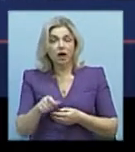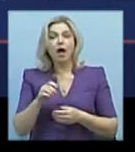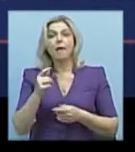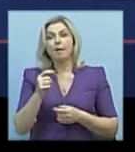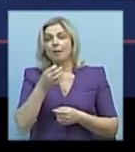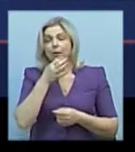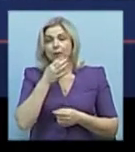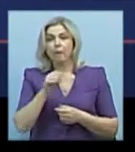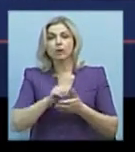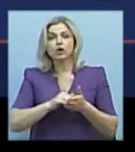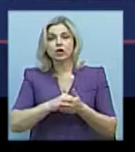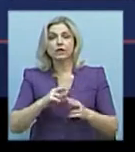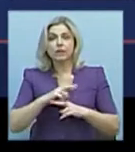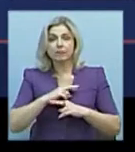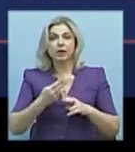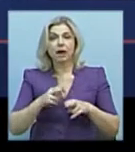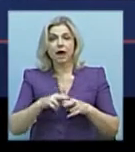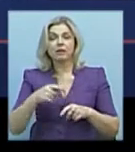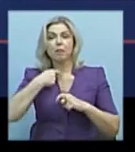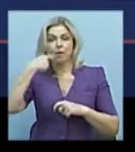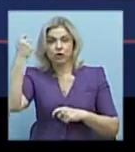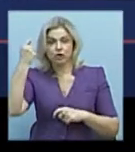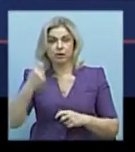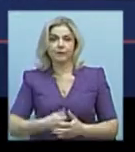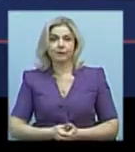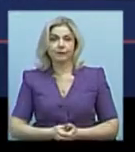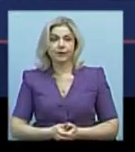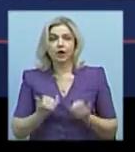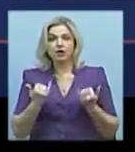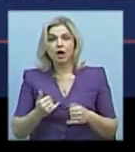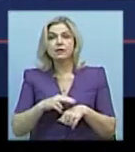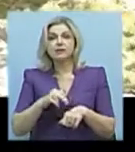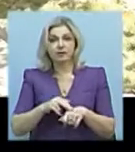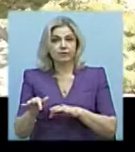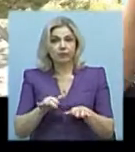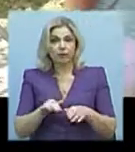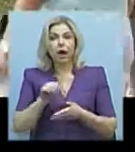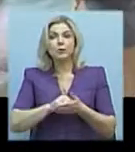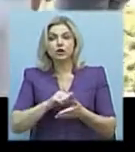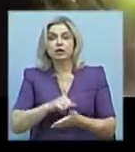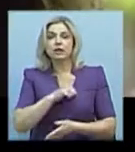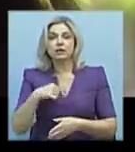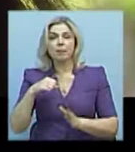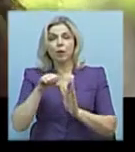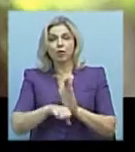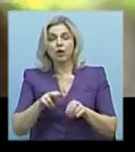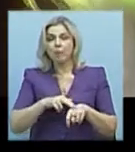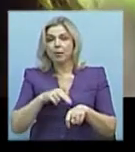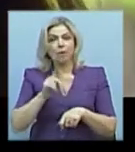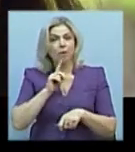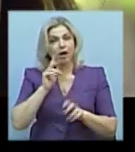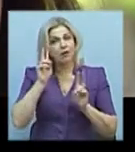причина смерті – механічна асфіксія через повішення. Зараз тривають слідчі дії. Причини самогубства правоохоронцям поки